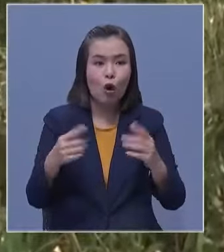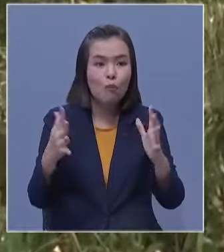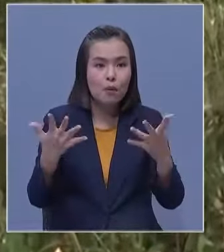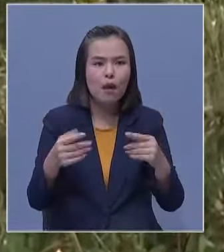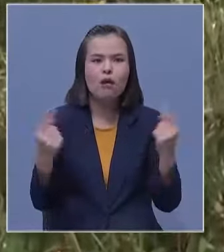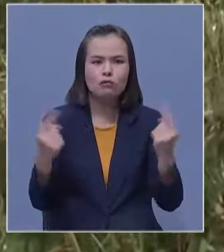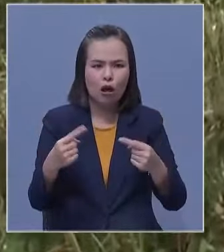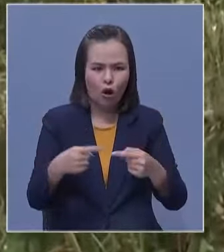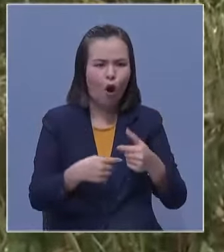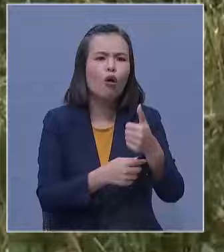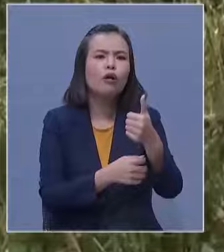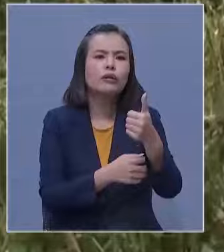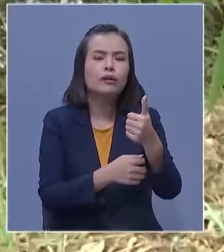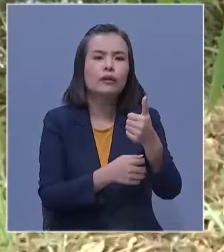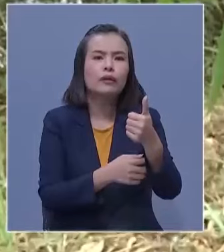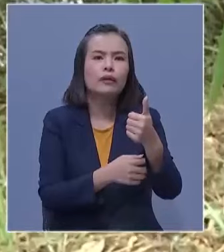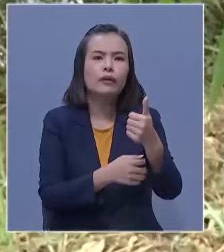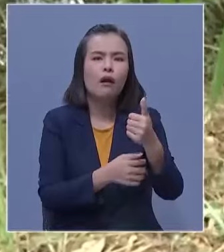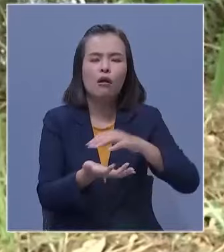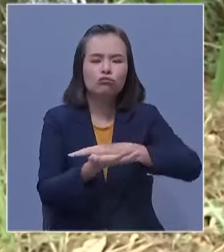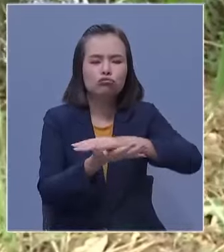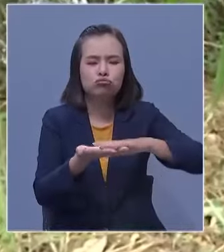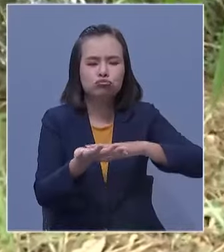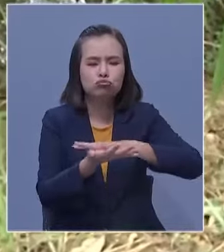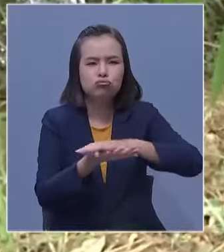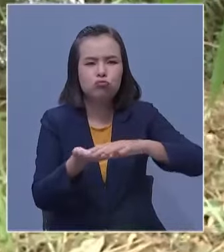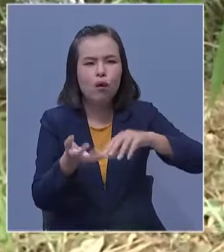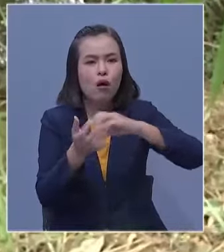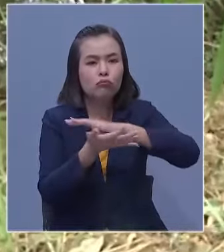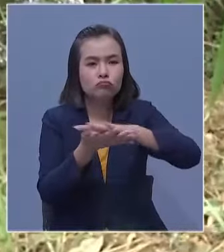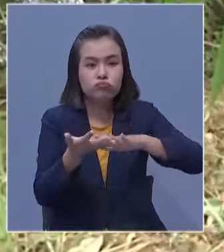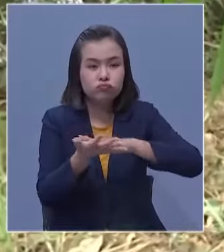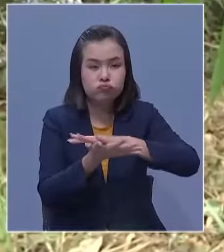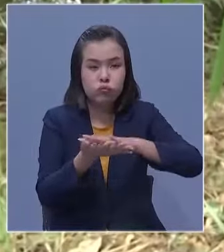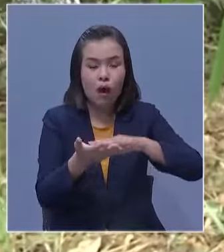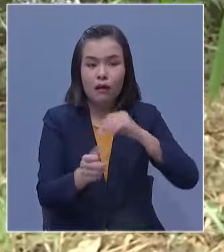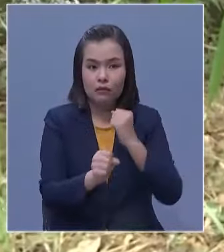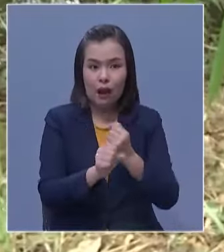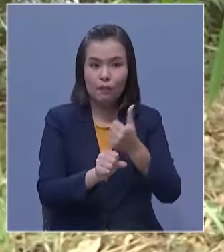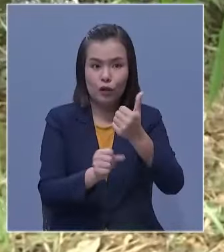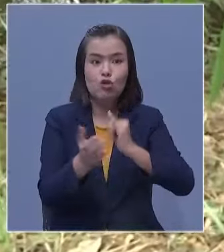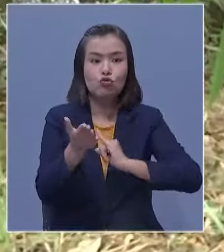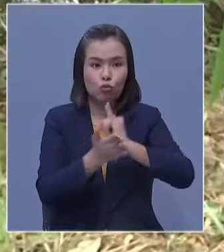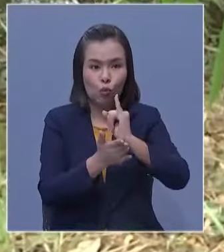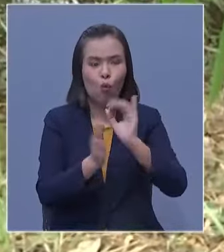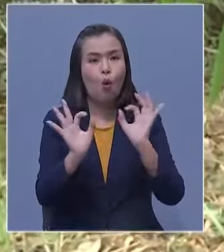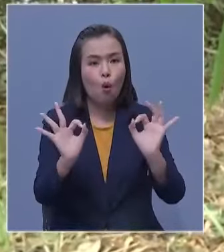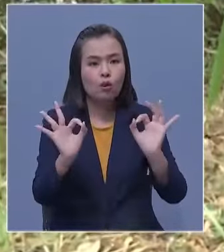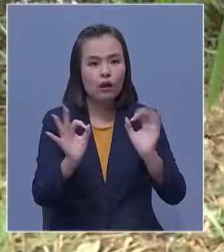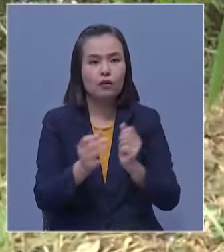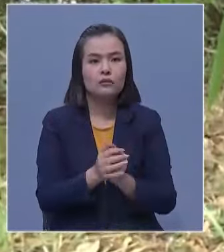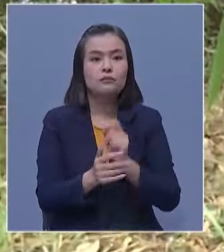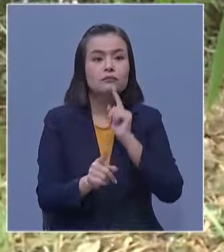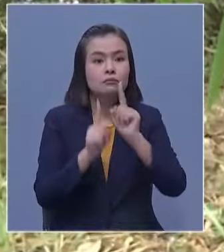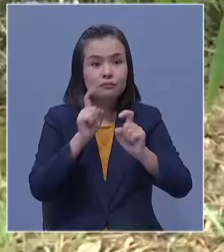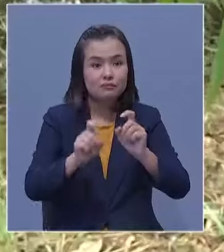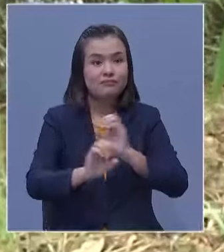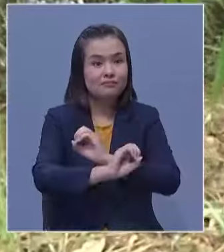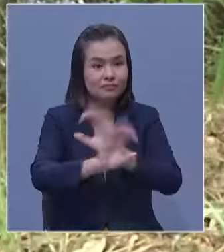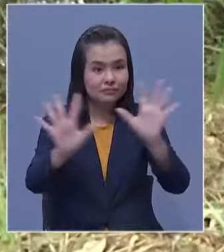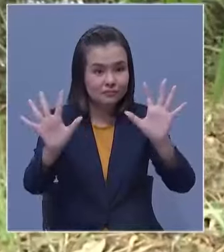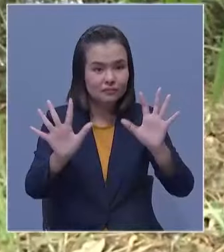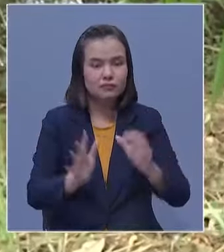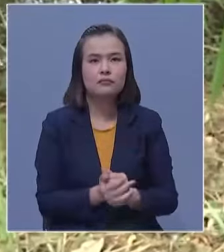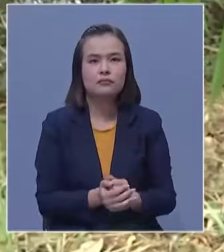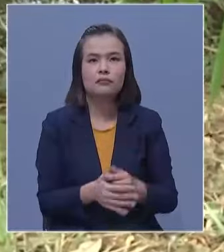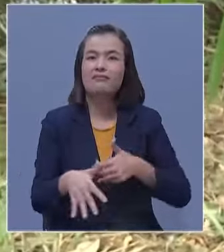ทะเลาะกันก็ดีเพราะจะได้ชำระล้างนโยบายว่าถ้าเราทำถูกต้องทำดีก็จะหลุดไปต้องสอบถามกันให้ชัดเจนไม่